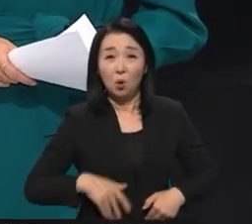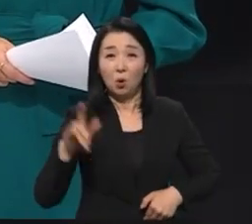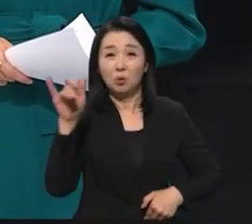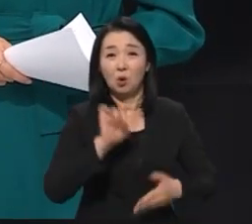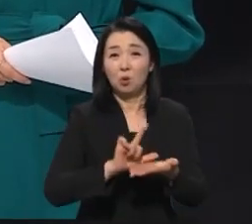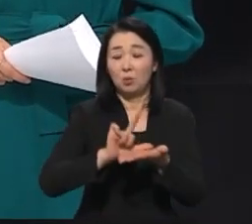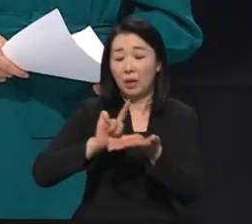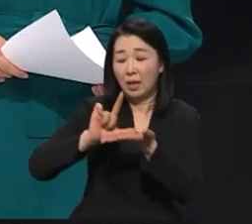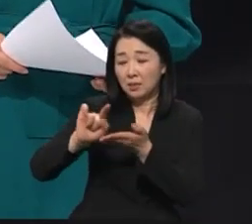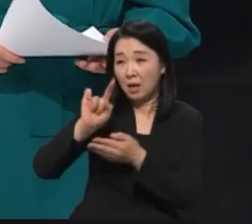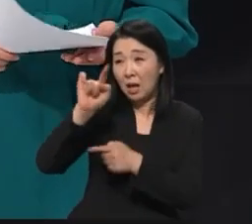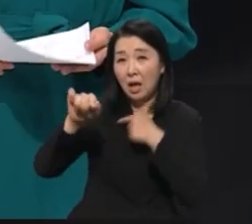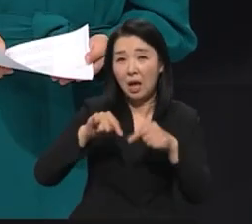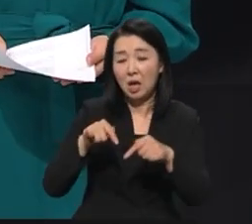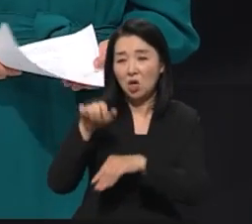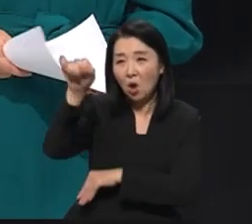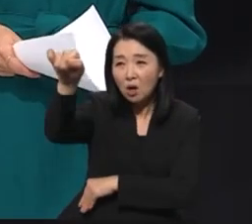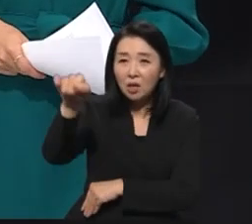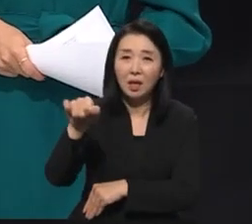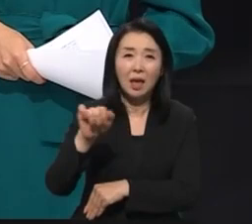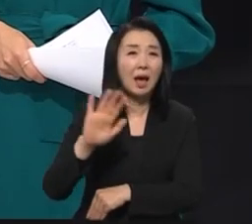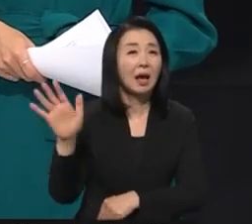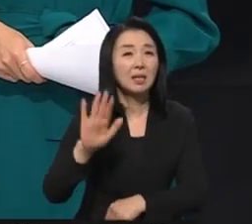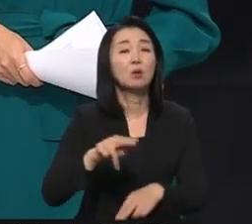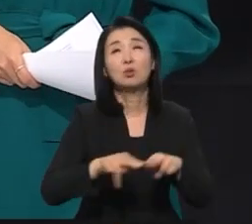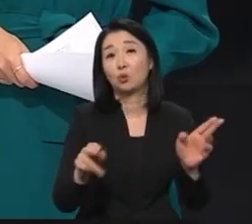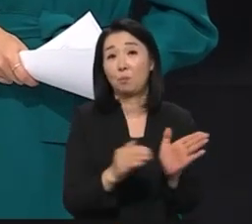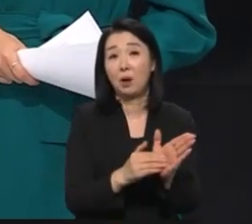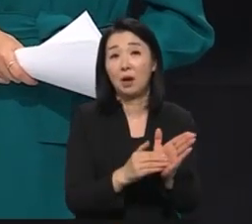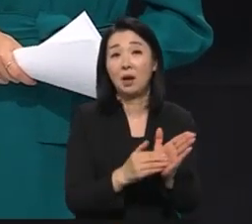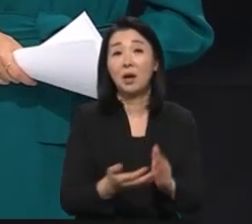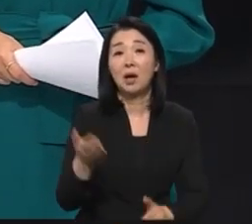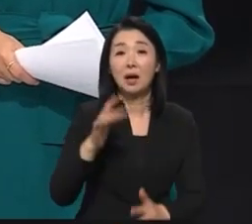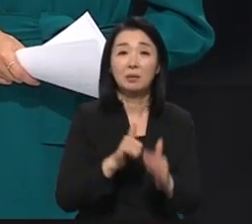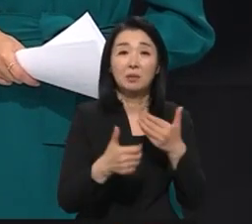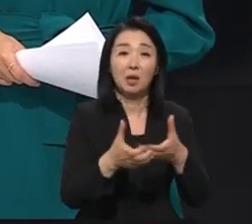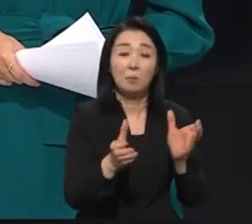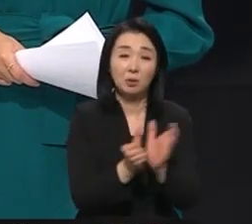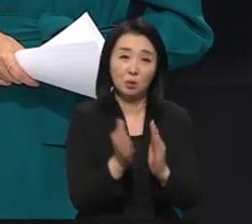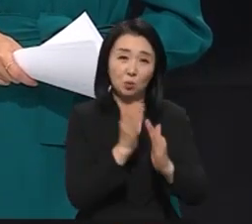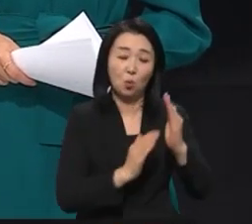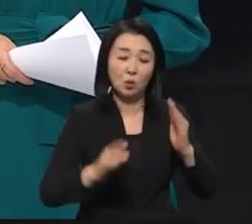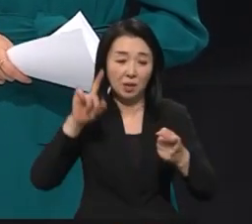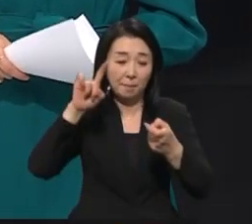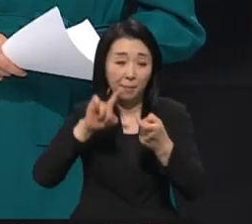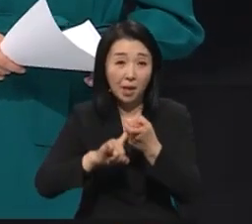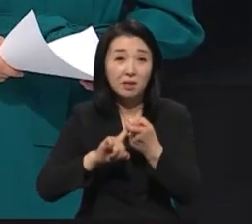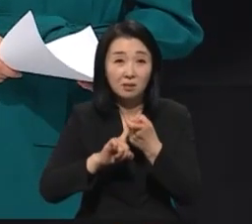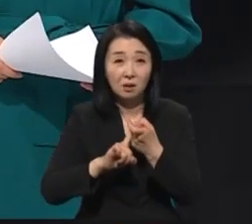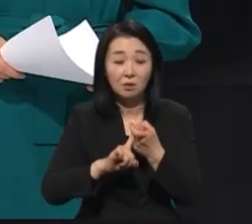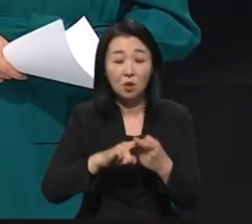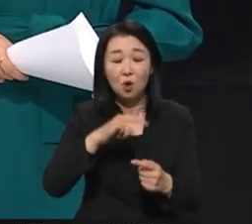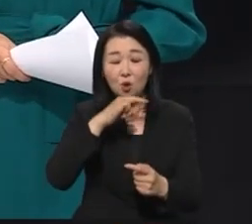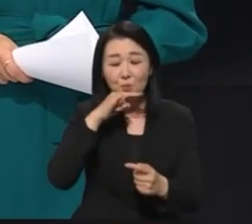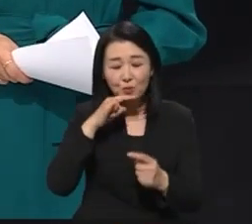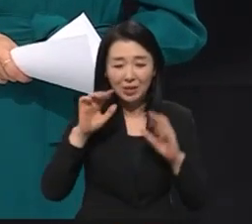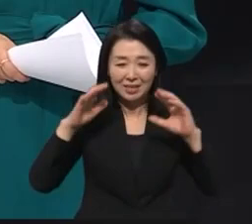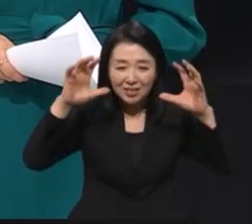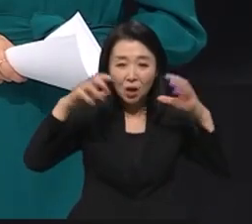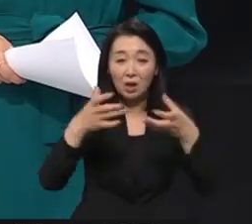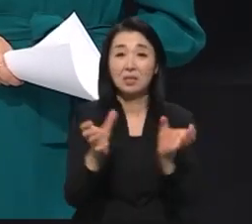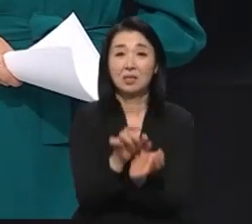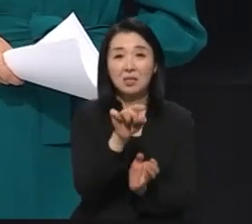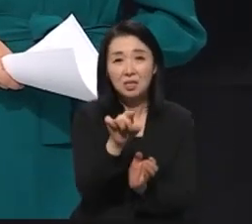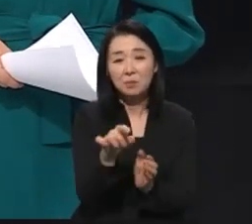거리 응원 계획을 세우지 않거나 취소했습니다 다만 대표팀 공식 팬클럽인 붉은악 맞추기 거리응원을